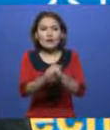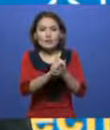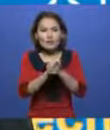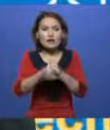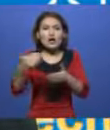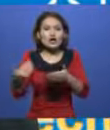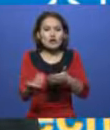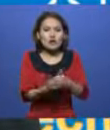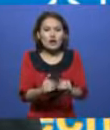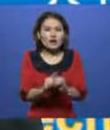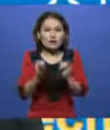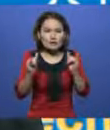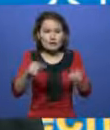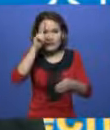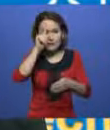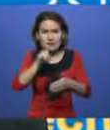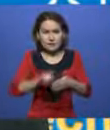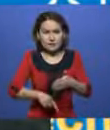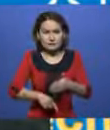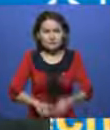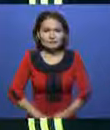жаңа деңгейге шығады деген сенімдемін.